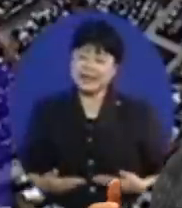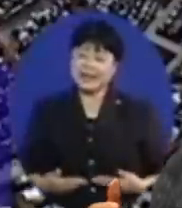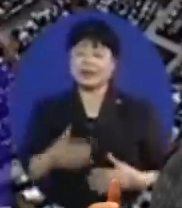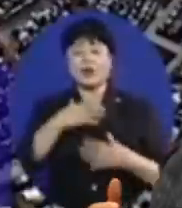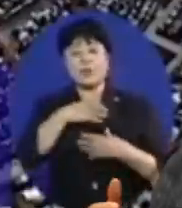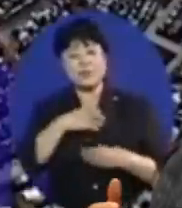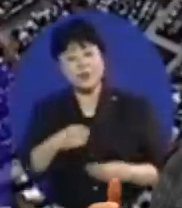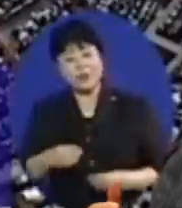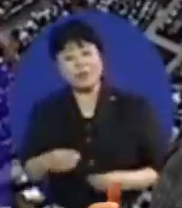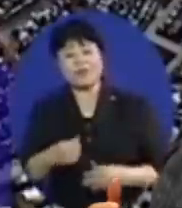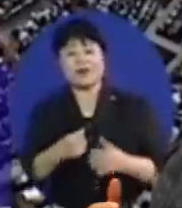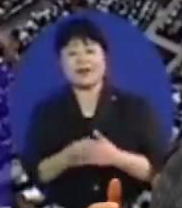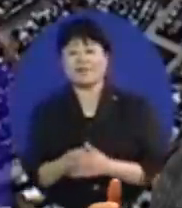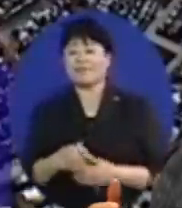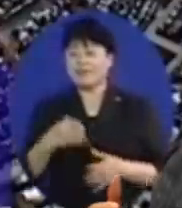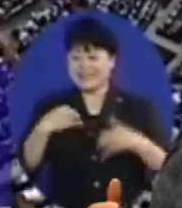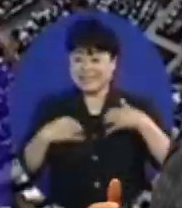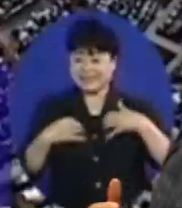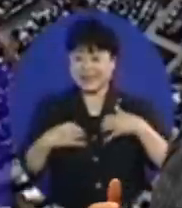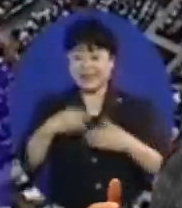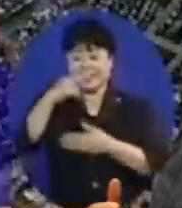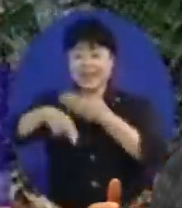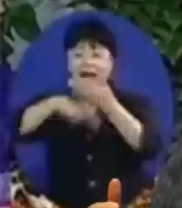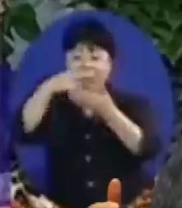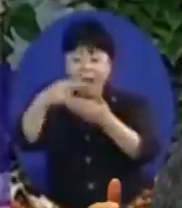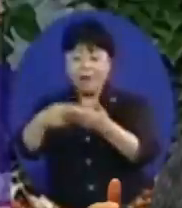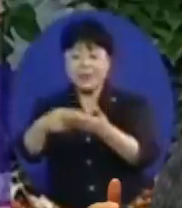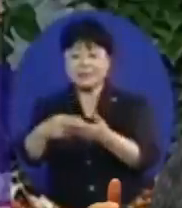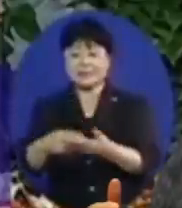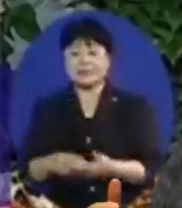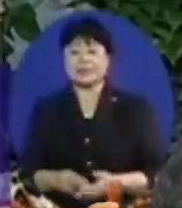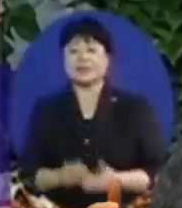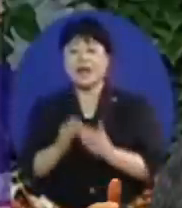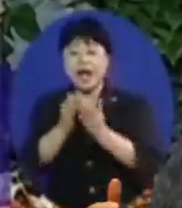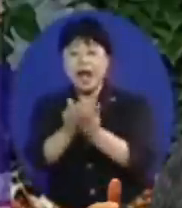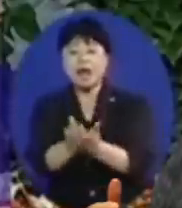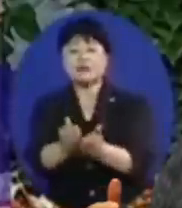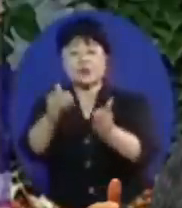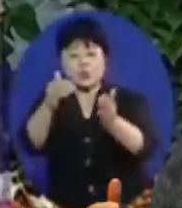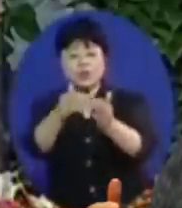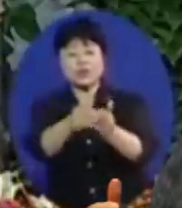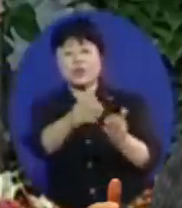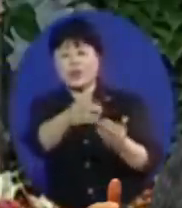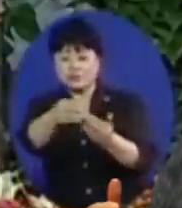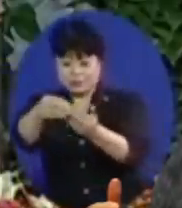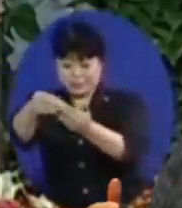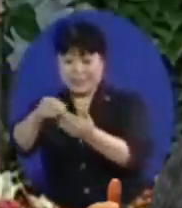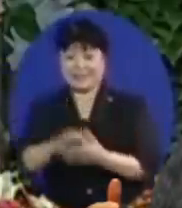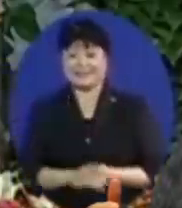평온함으로 말미암아 기뻐하는 중에 야훼께서 그들이 바라는 항구로 인도하시는도다. 우리가